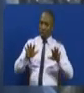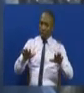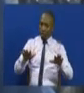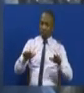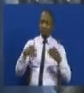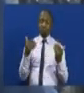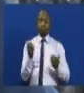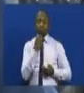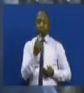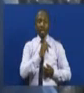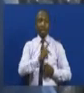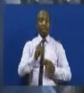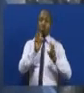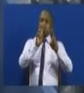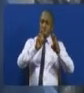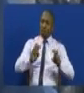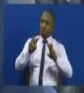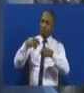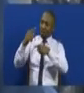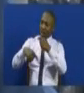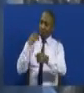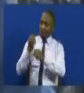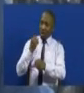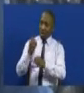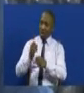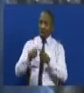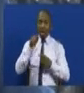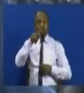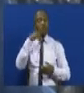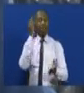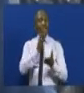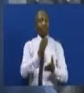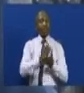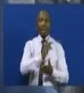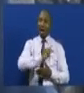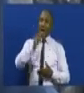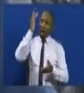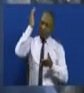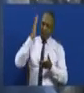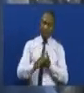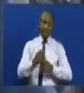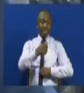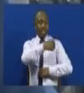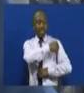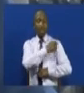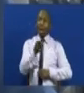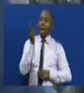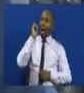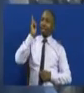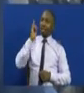kama utafiti utafanyika, ndipo itakayothibitisha kama kweli tiba za asili zinaweza kuua